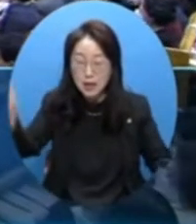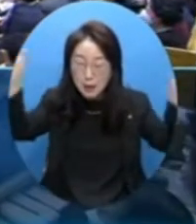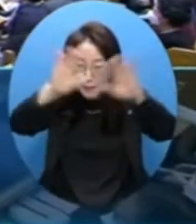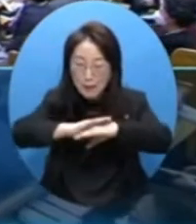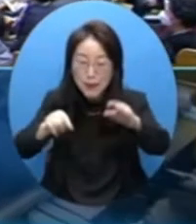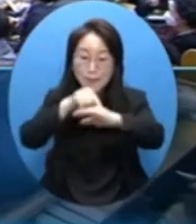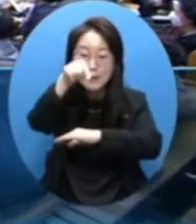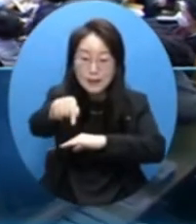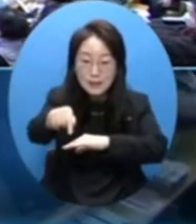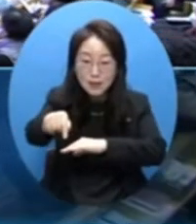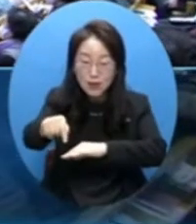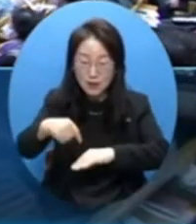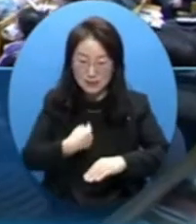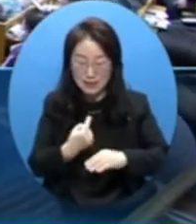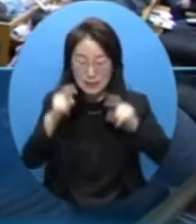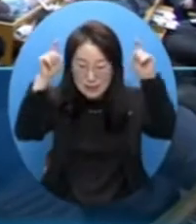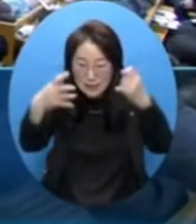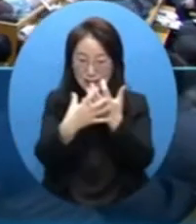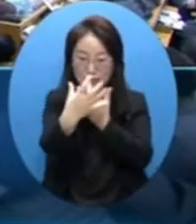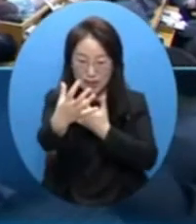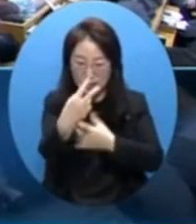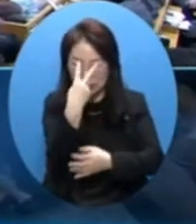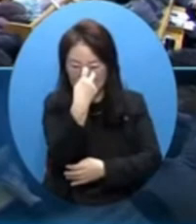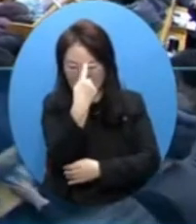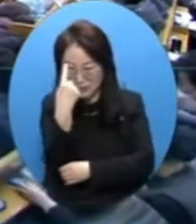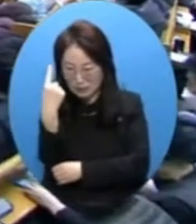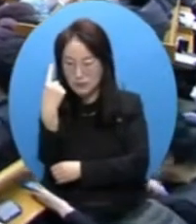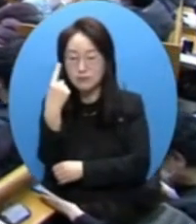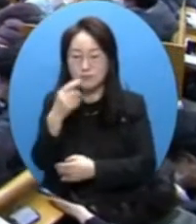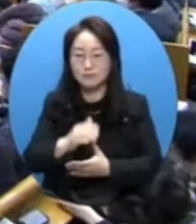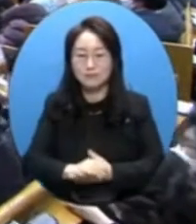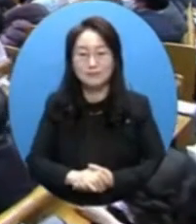밤에 밖에서 자기 양떼를 지키더니